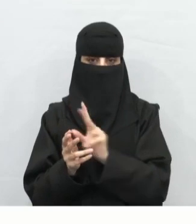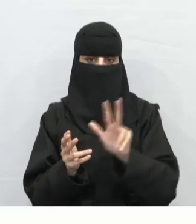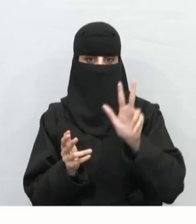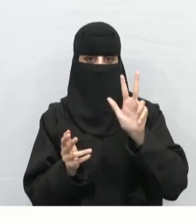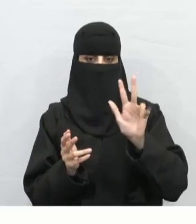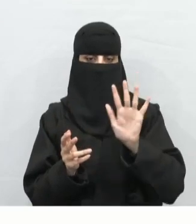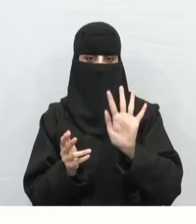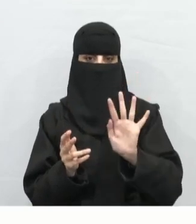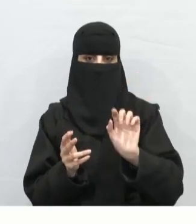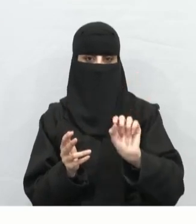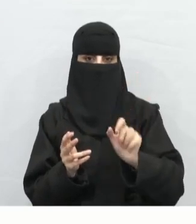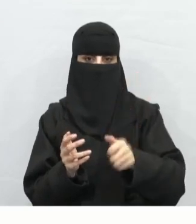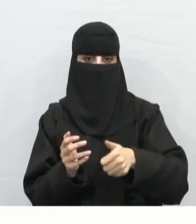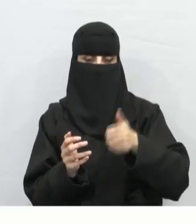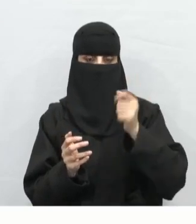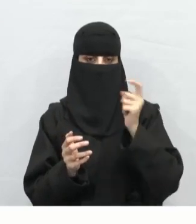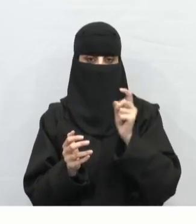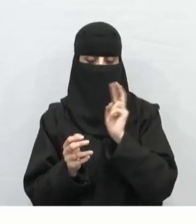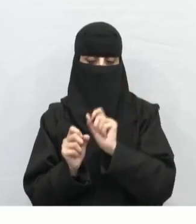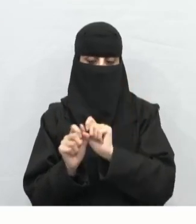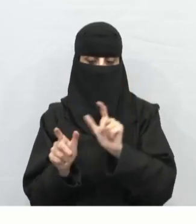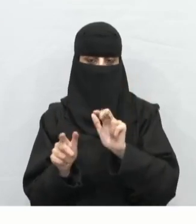هيا اقراوا هذه الكلمه التي كتبتها لكم الان الشفاء